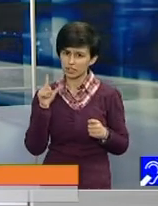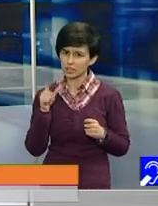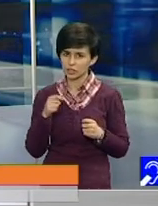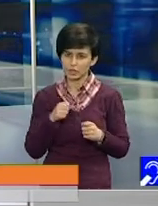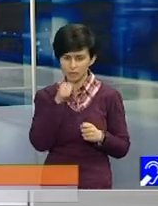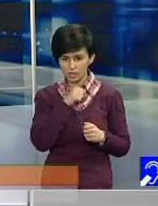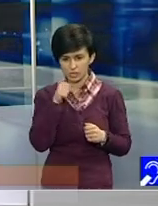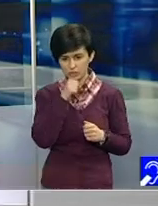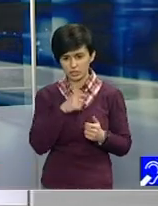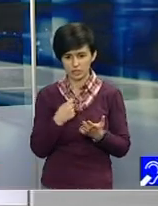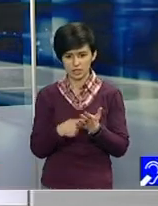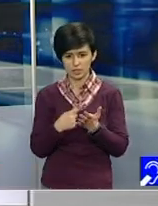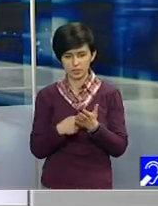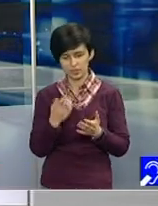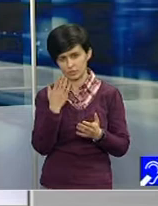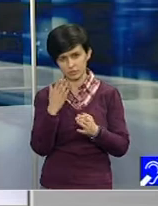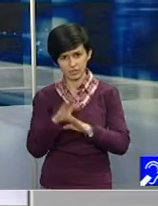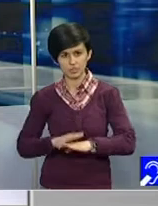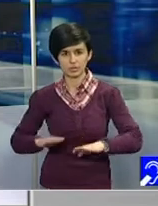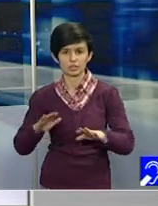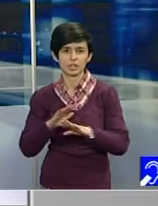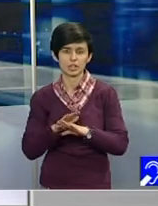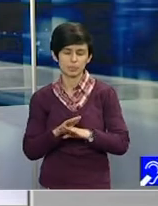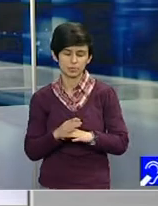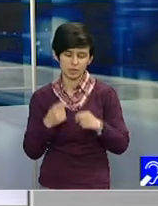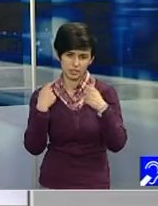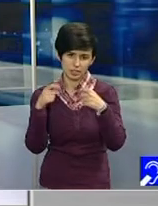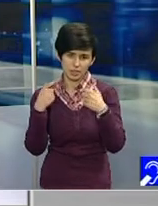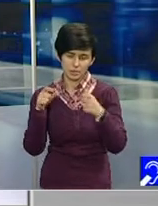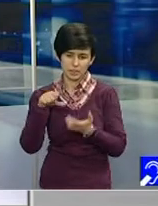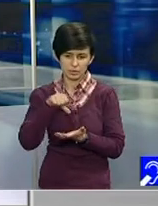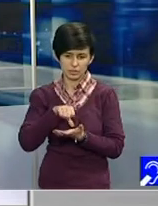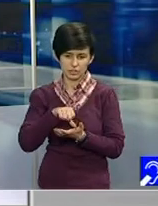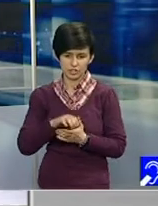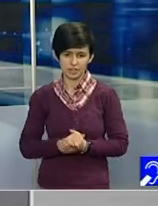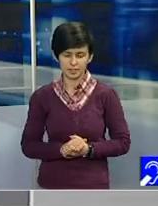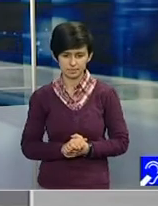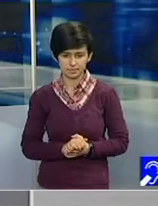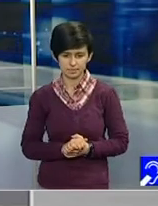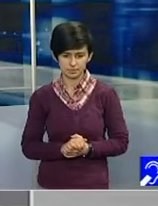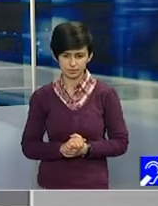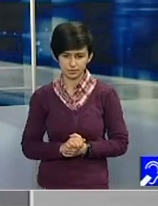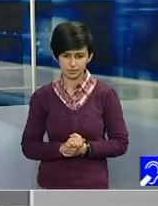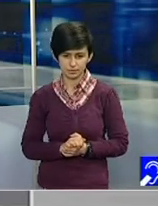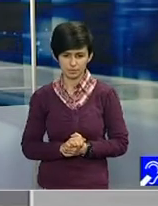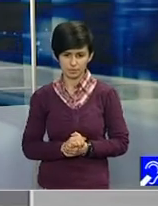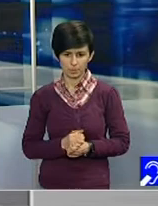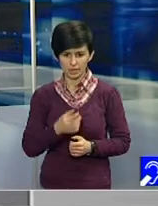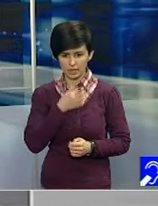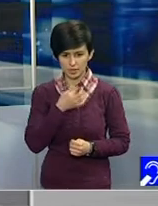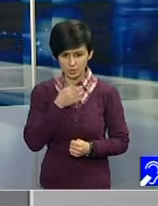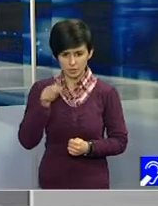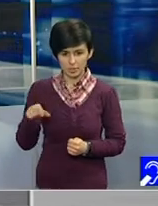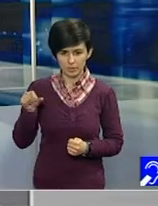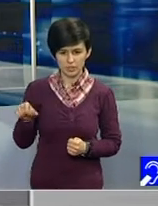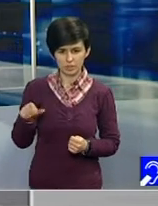și în fața unui public numeros în Parcul Central. Excelent. Și cumva să le spunem celor care ne urmăresc despre faptul